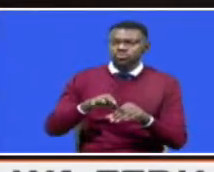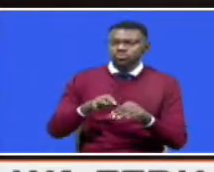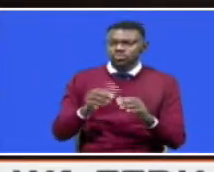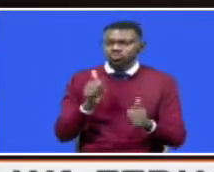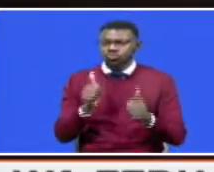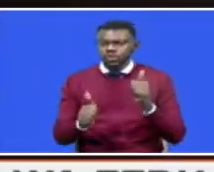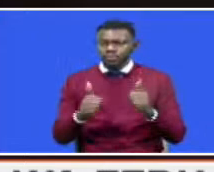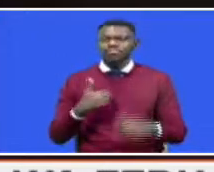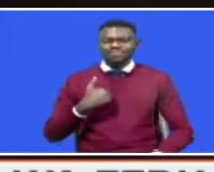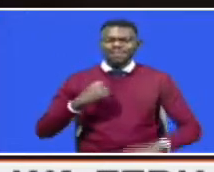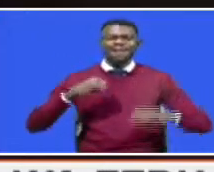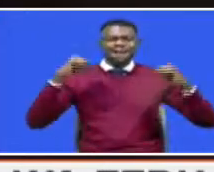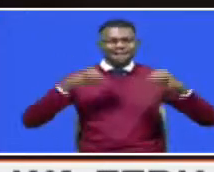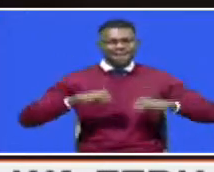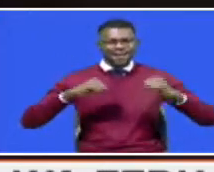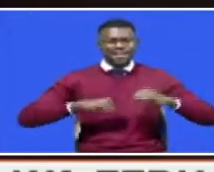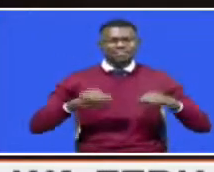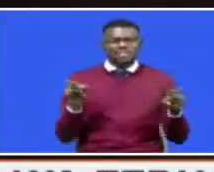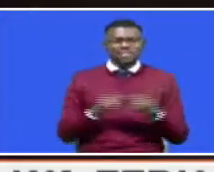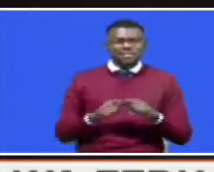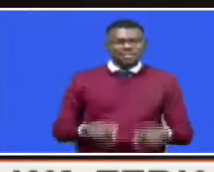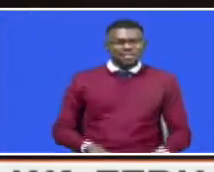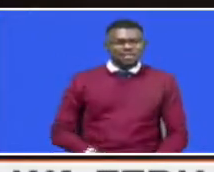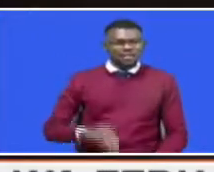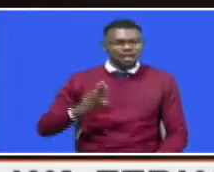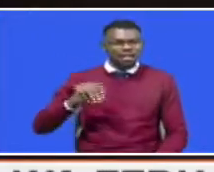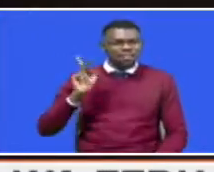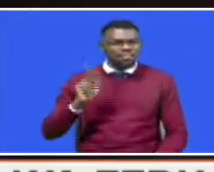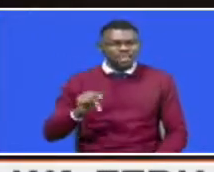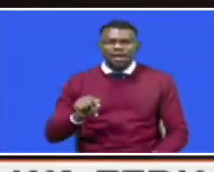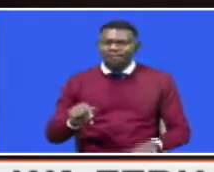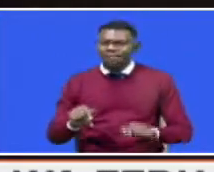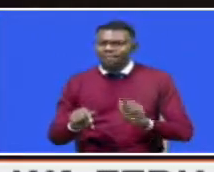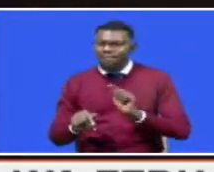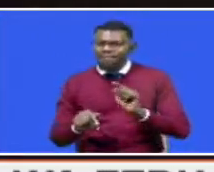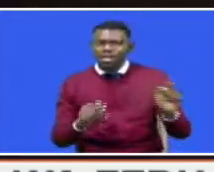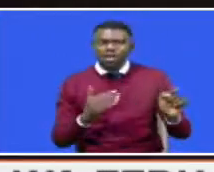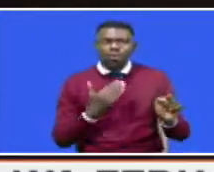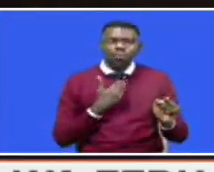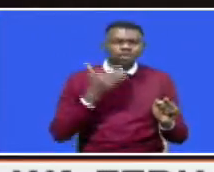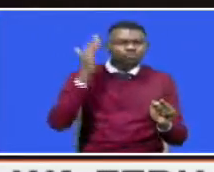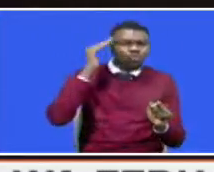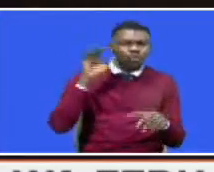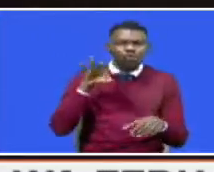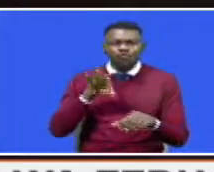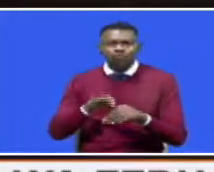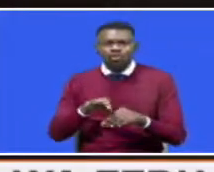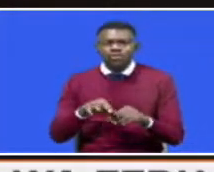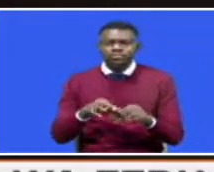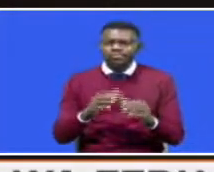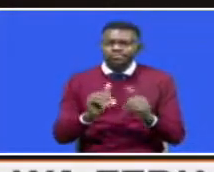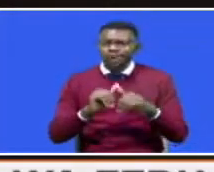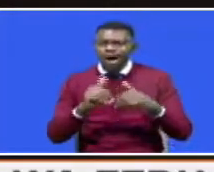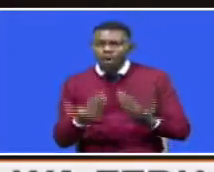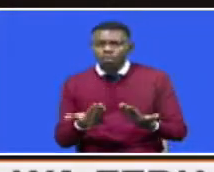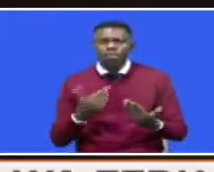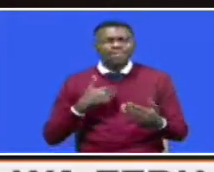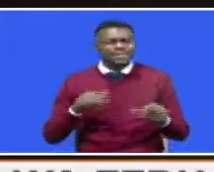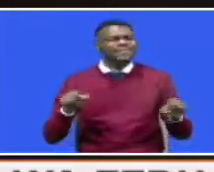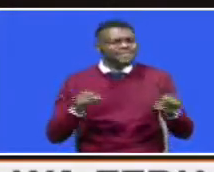nakubaliana ya kwamba kila mjumbe ajulikane amepiga kura wapi. Mimi